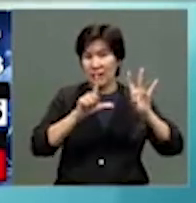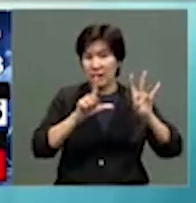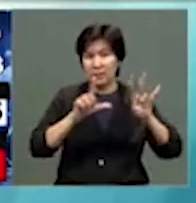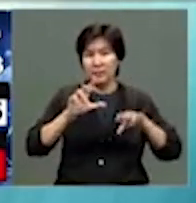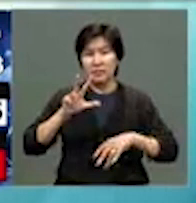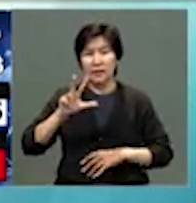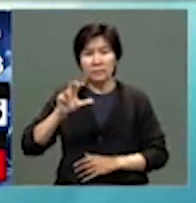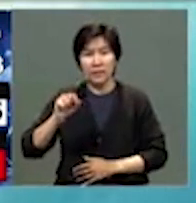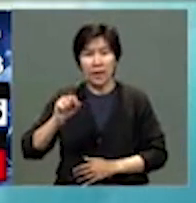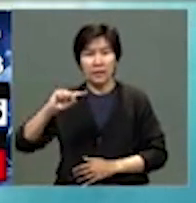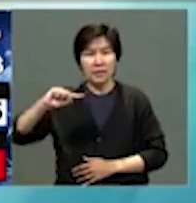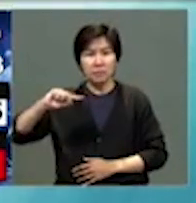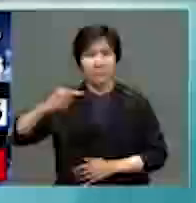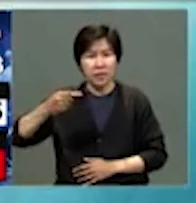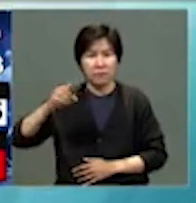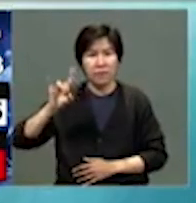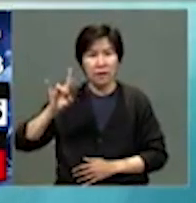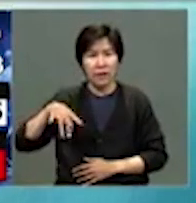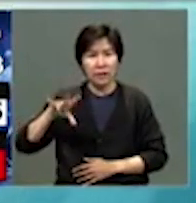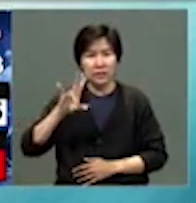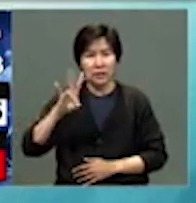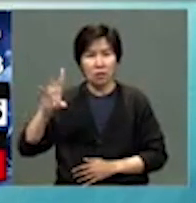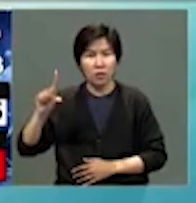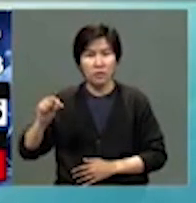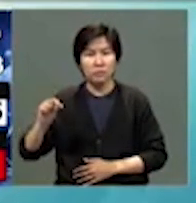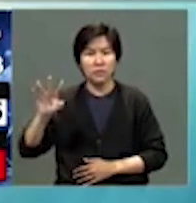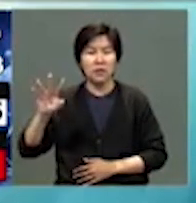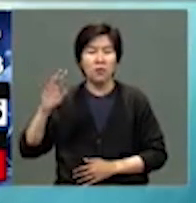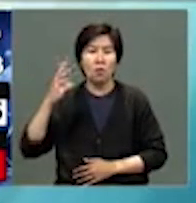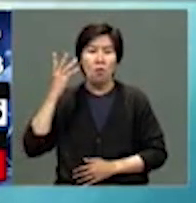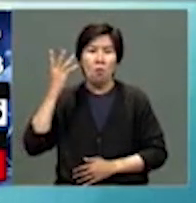รายเมื่อวานนี้เพิ่มขึ้นมาวันเดียว124000ว่าคนน่าตกใจมากครับแค่แสนนึงก็น่ากระบวนใจนี่แส